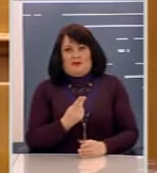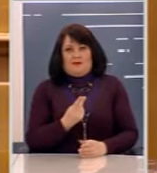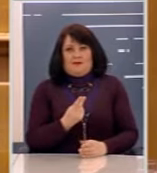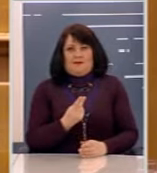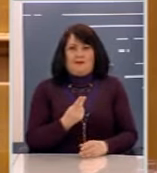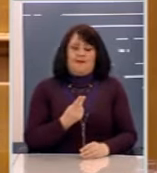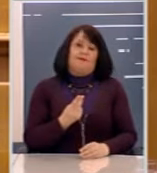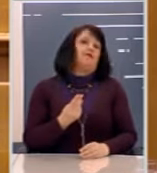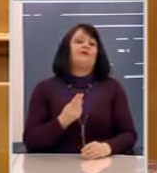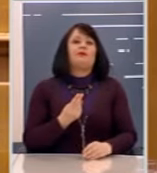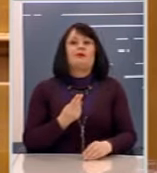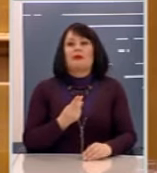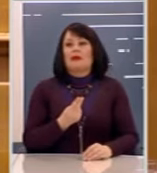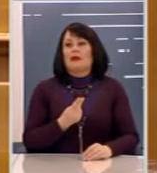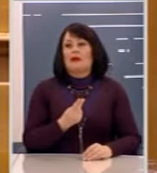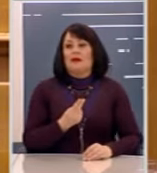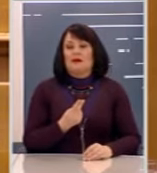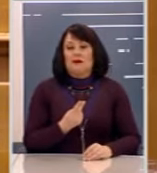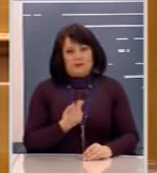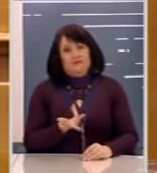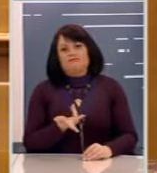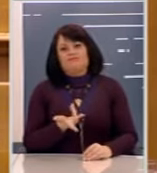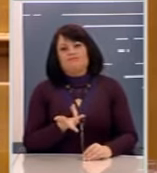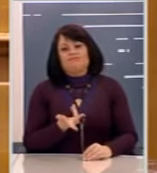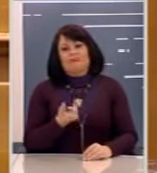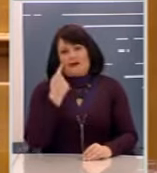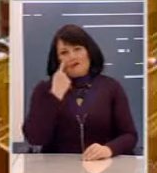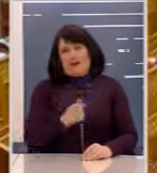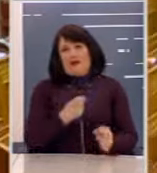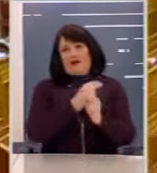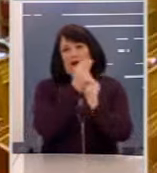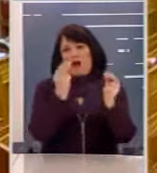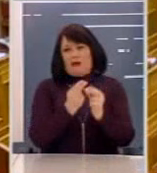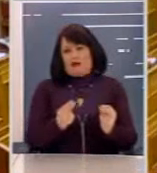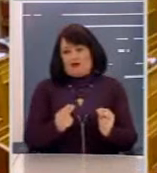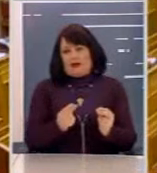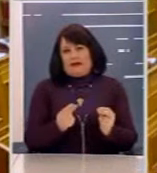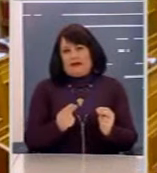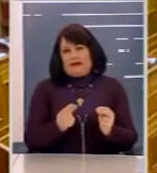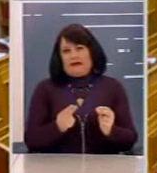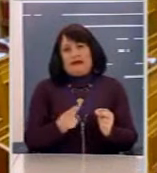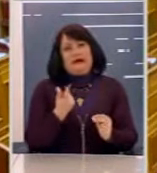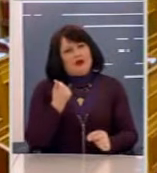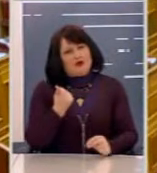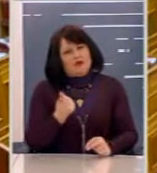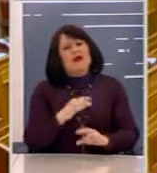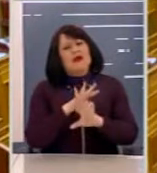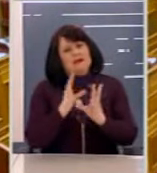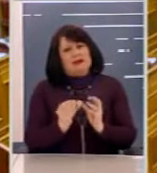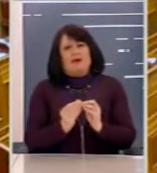Έχει εκτιμηθεί η επίπτωσή της ακόμα και με οικονομικούς όρους.